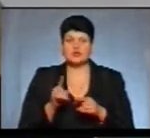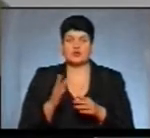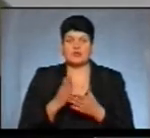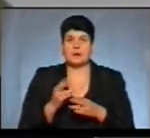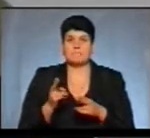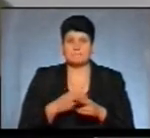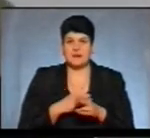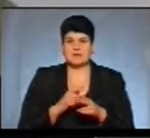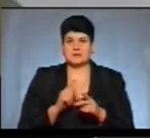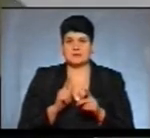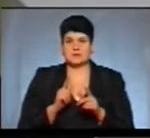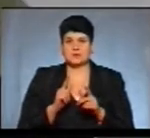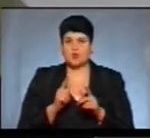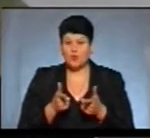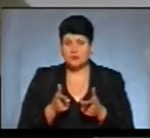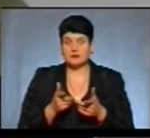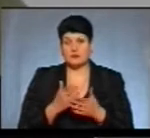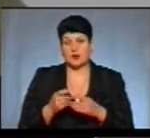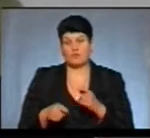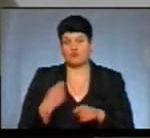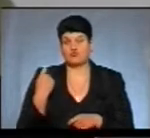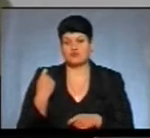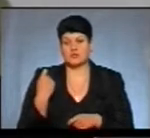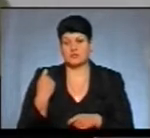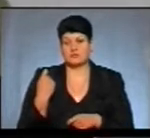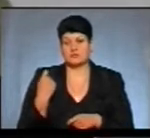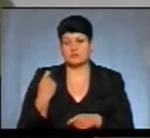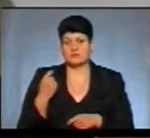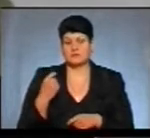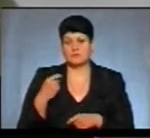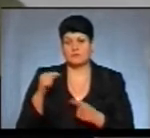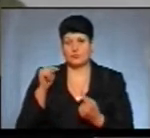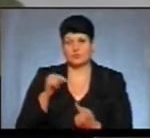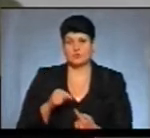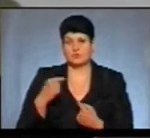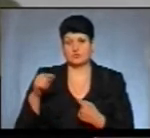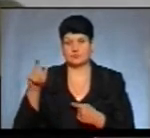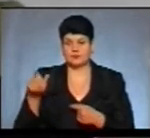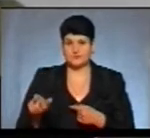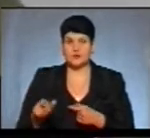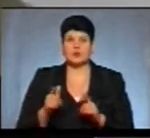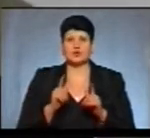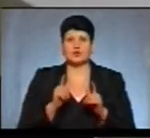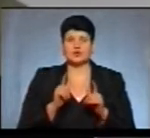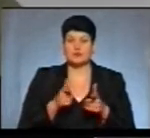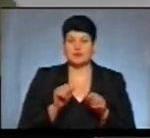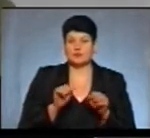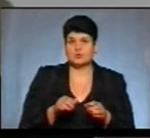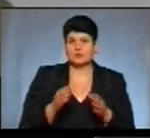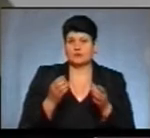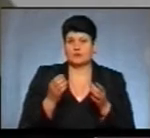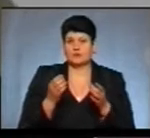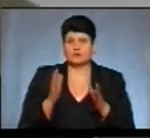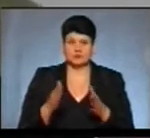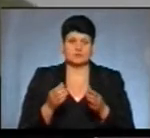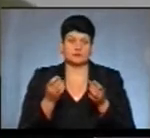є порушення там честі, гідності іншої людини. Тому згода може бути вербальна, може бути часто